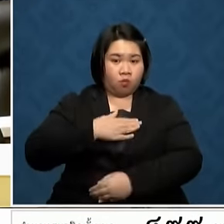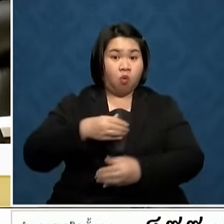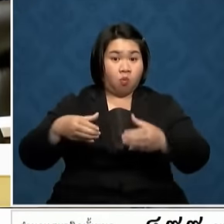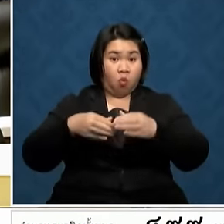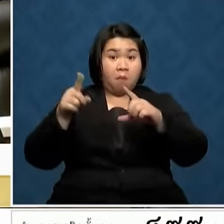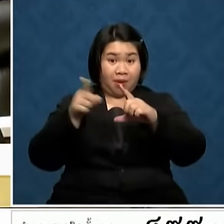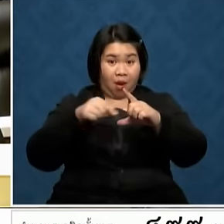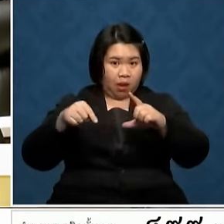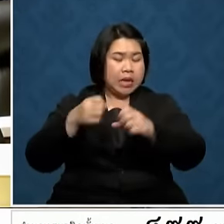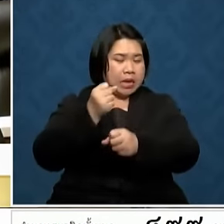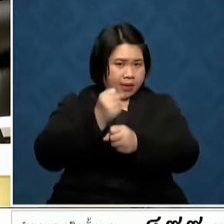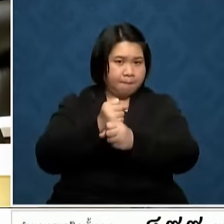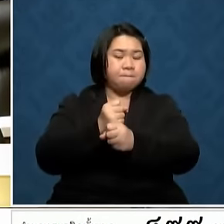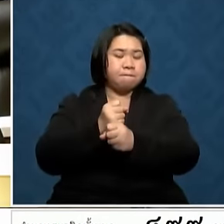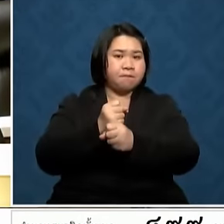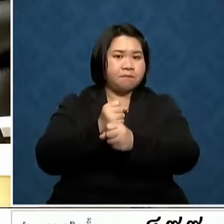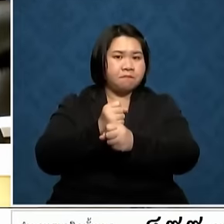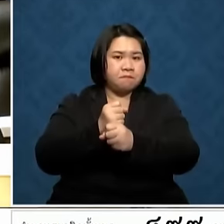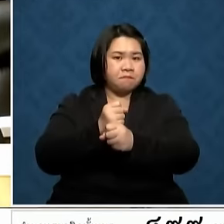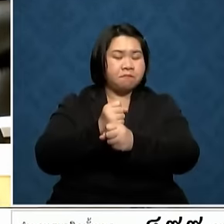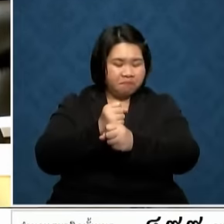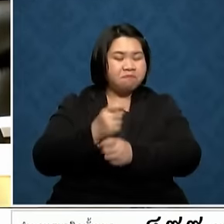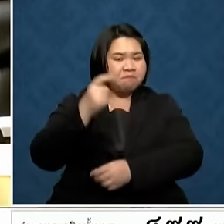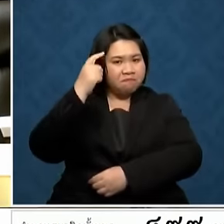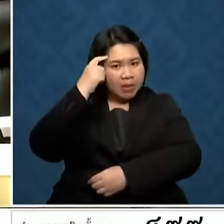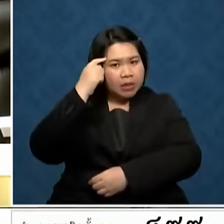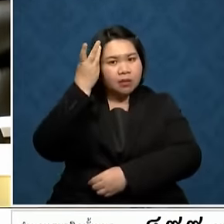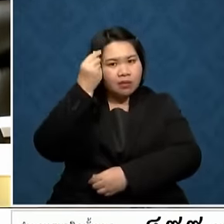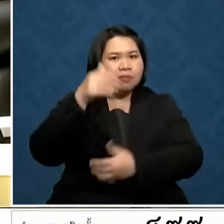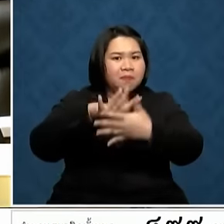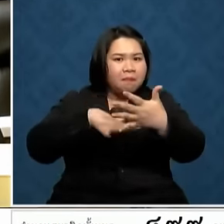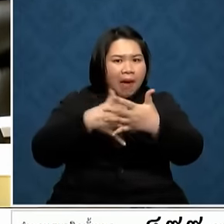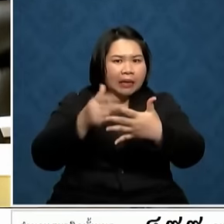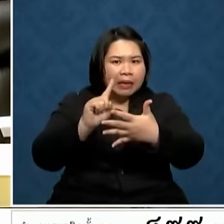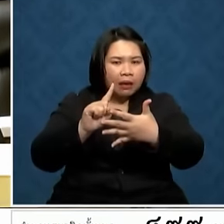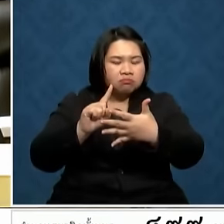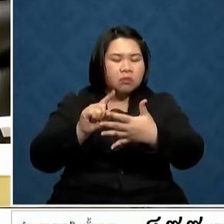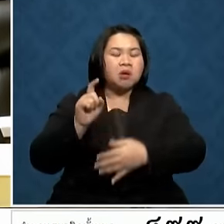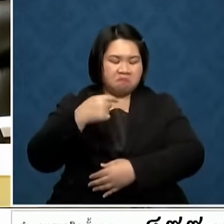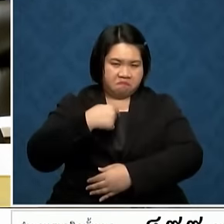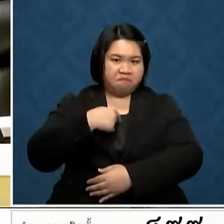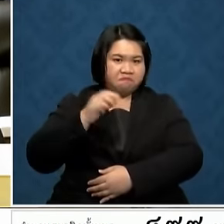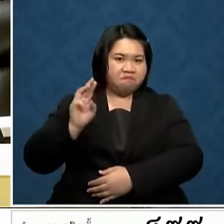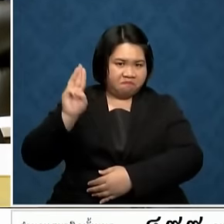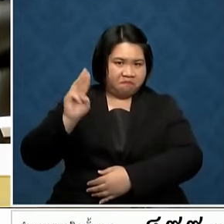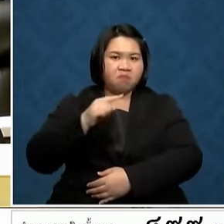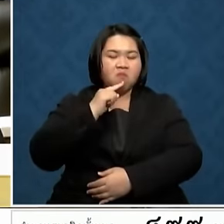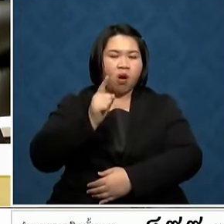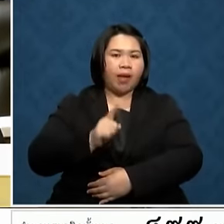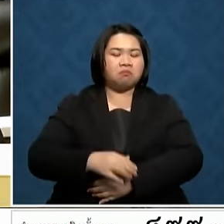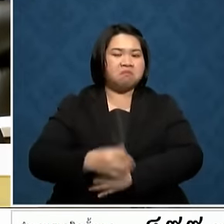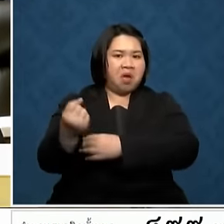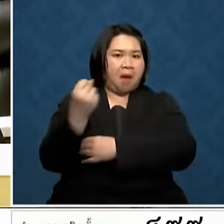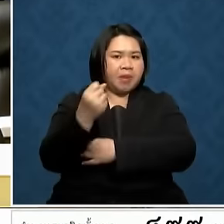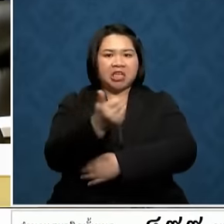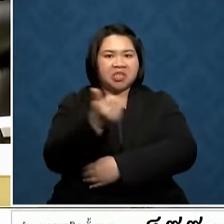กแล้ยุดถือเหนือความแตกต่างในเชิงคามคิดทนโยบายนั้นคืหักกแลคยืนยนครับวาเราจะไม่ดึงเอาอำนา